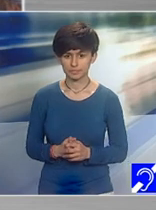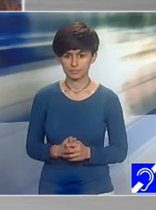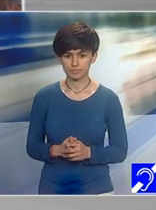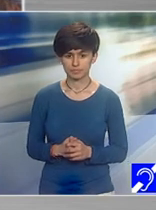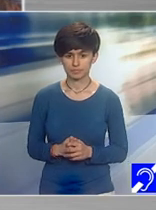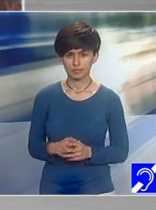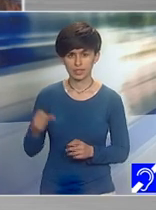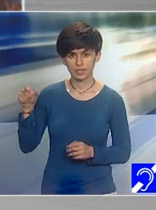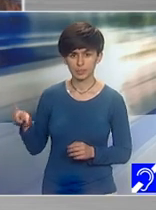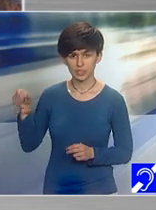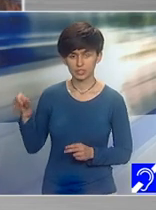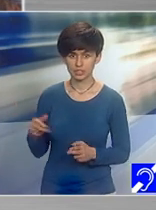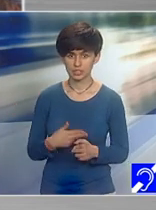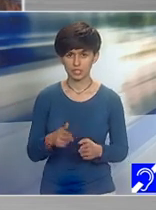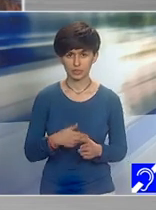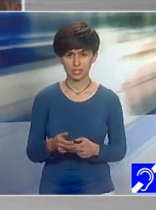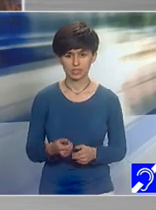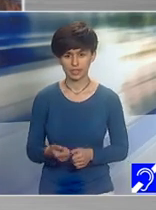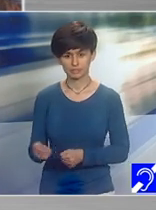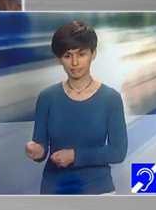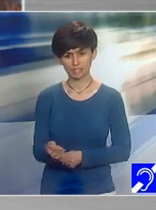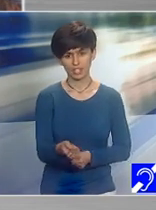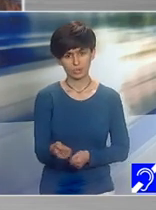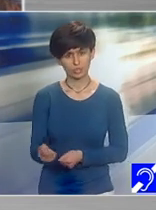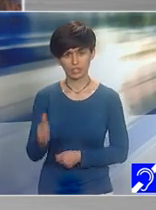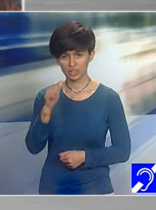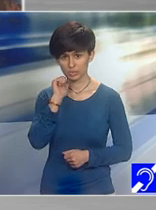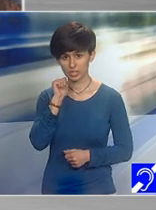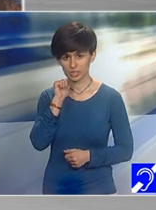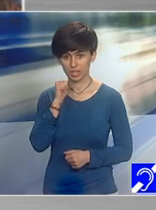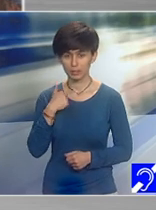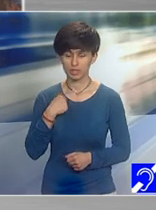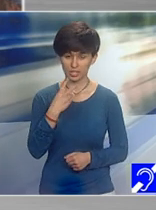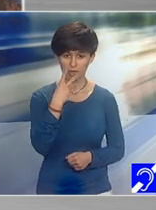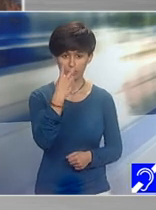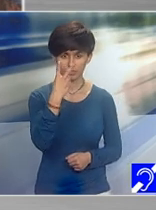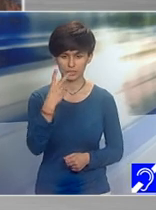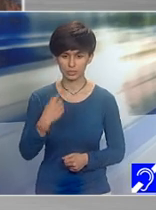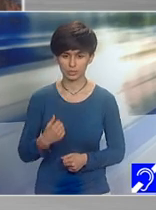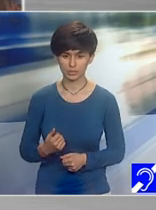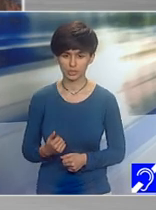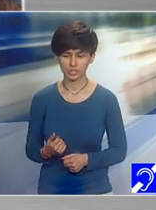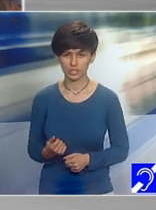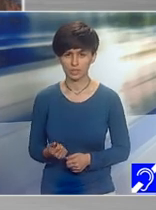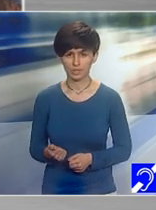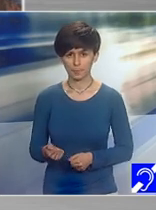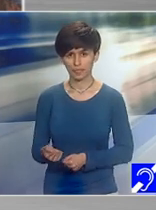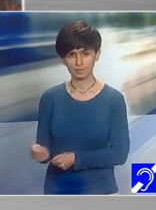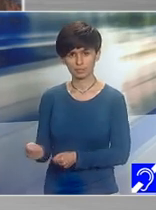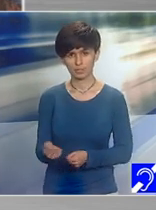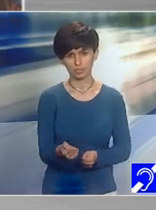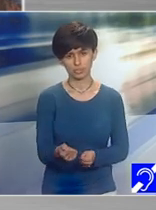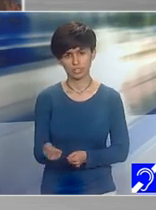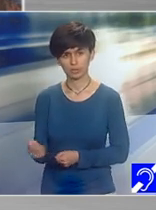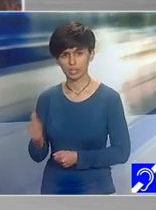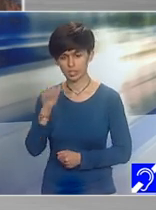băieții? Cu un mare lejet, vorbim din ce am trăit eu, nu din ce povești. Cu mare lejet pe toată Napoca, așa,